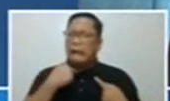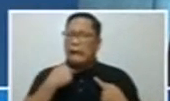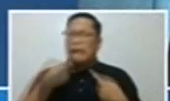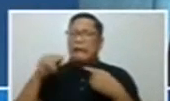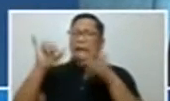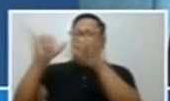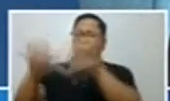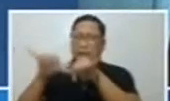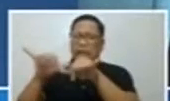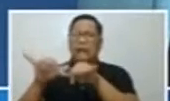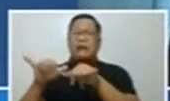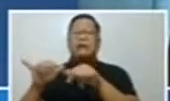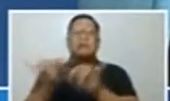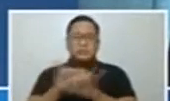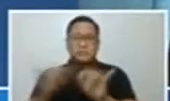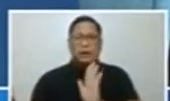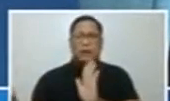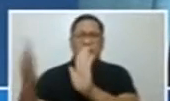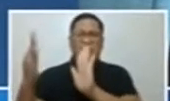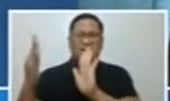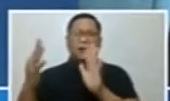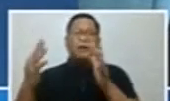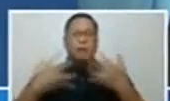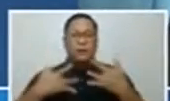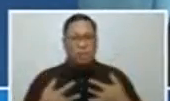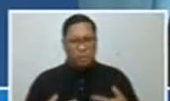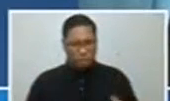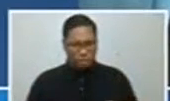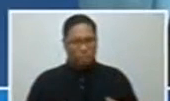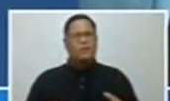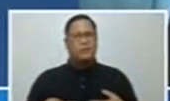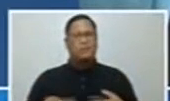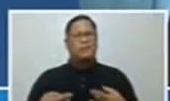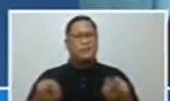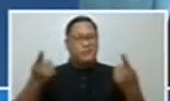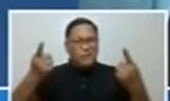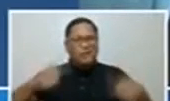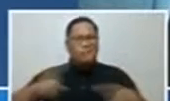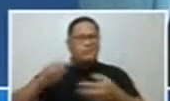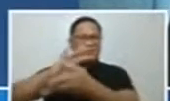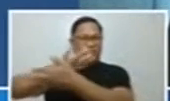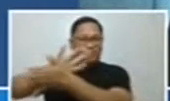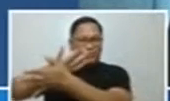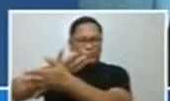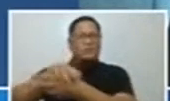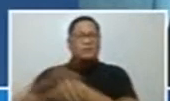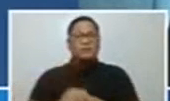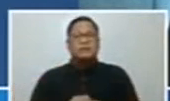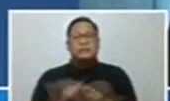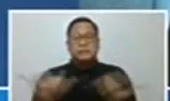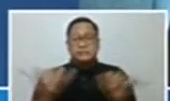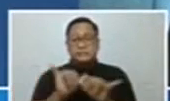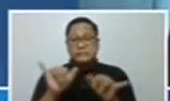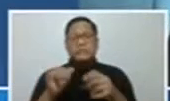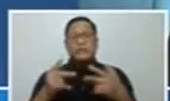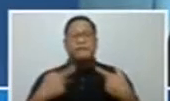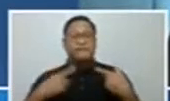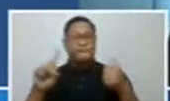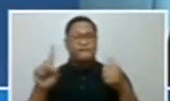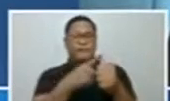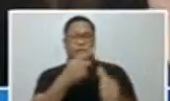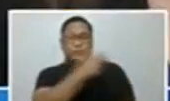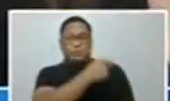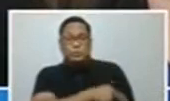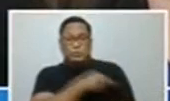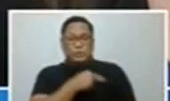sa pagpapatupad po ng guidelines sa mga LGUs. Kaugnay po dyan, makakausap natin si DILG Secretary Eduardo Anyo. Magandang